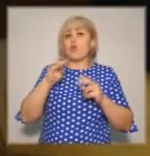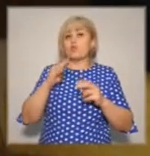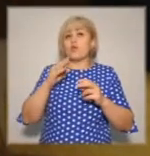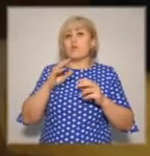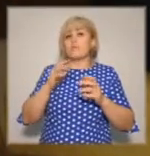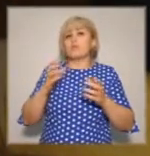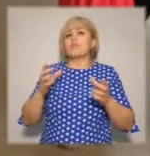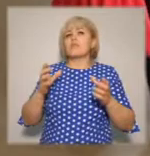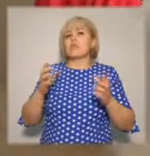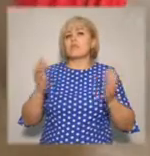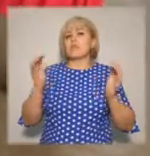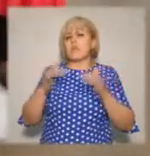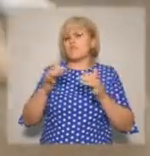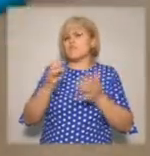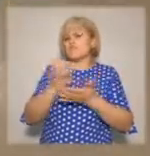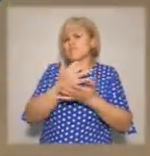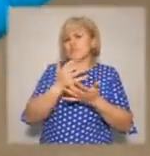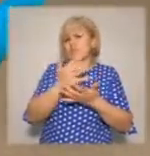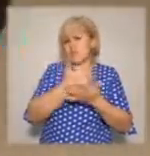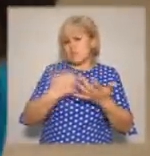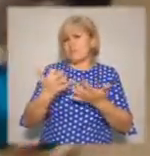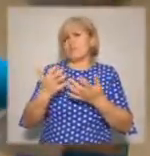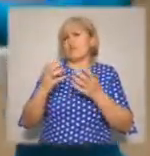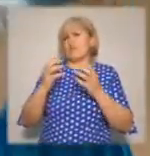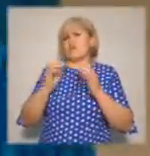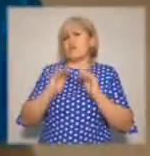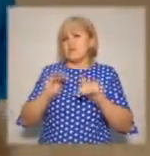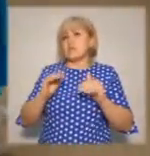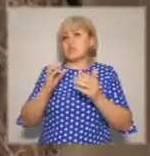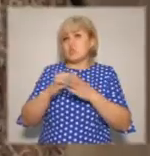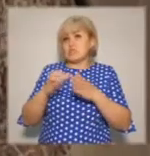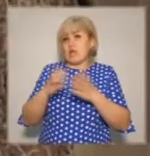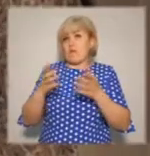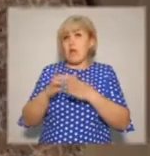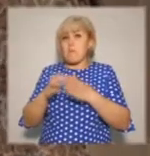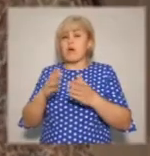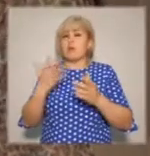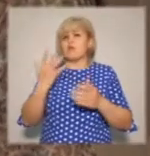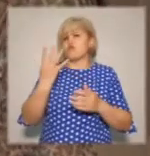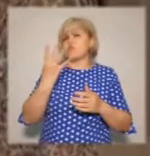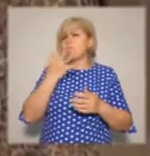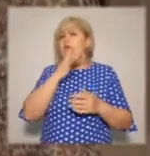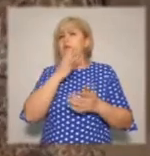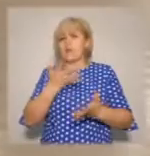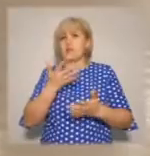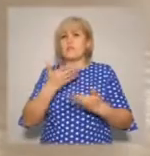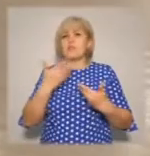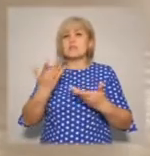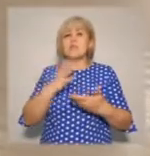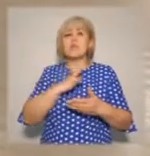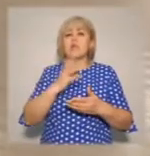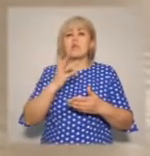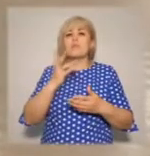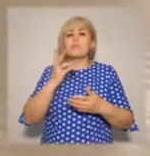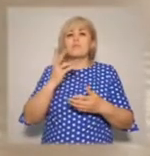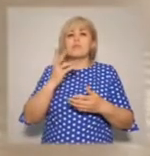Вот. С ними было несложно, с ними было весело, интересно. Первые дети, которые ко мне пришли, это были мальчики. И мы к